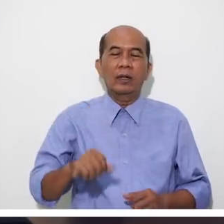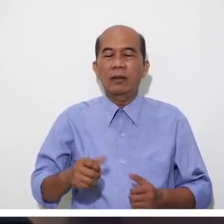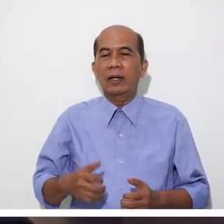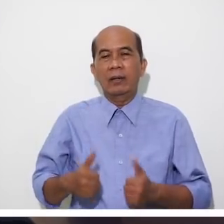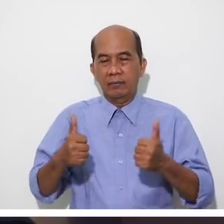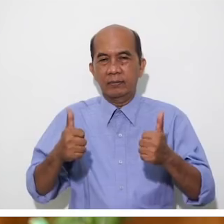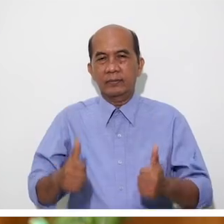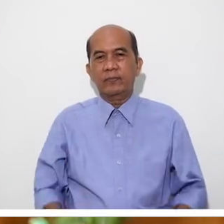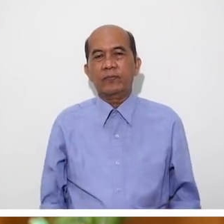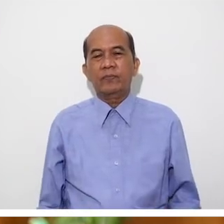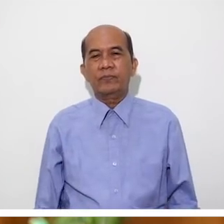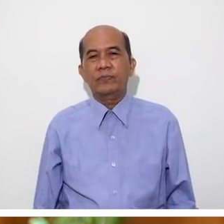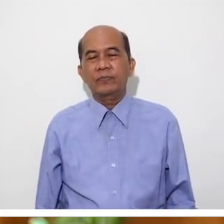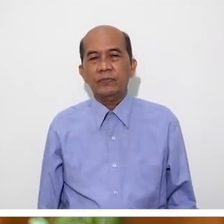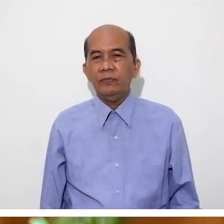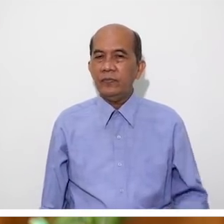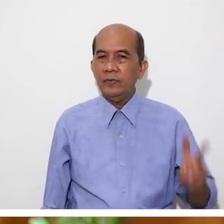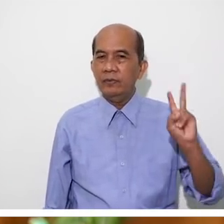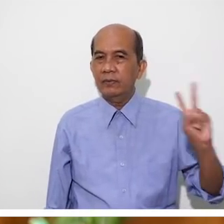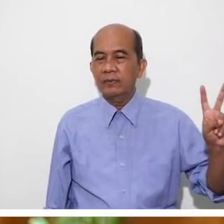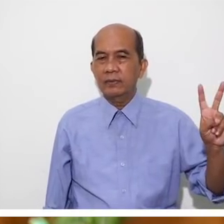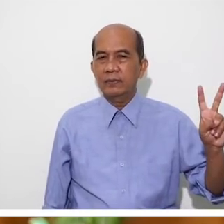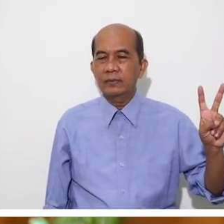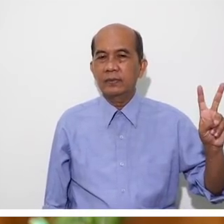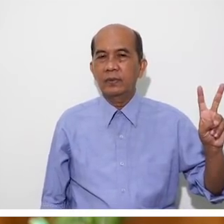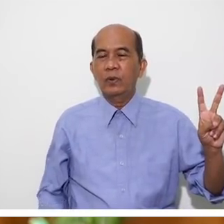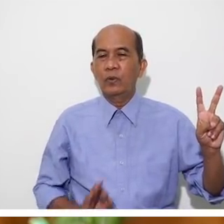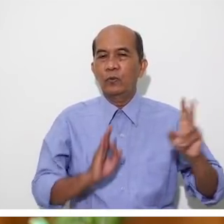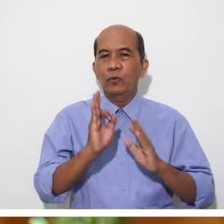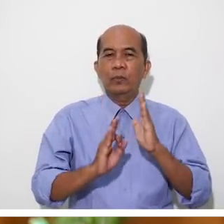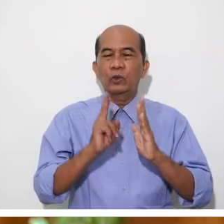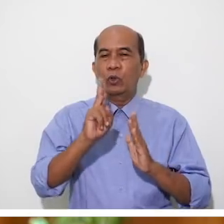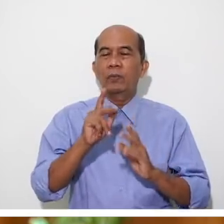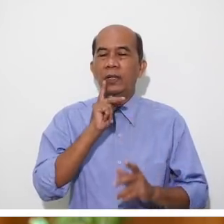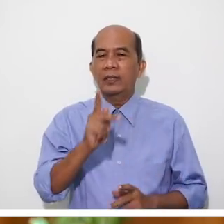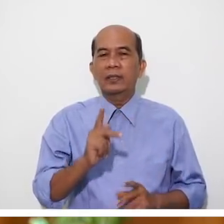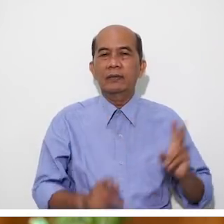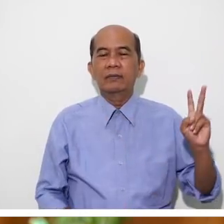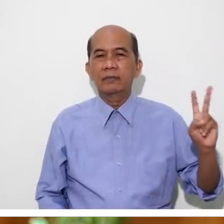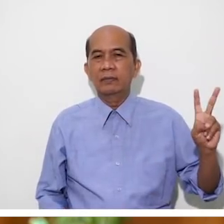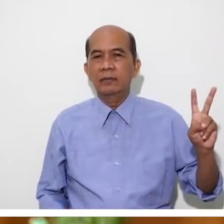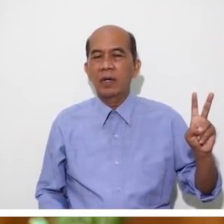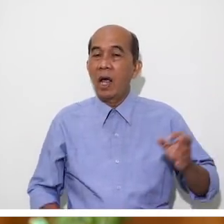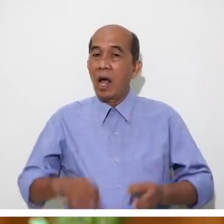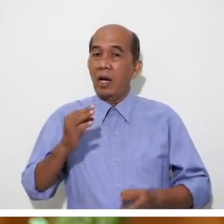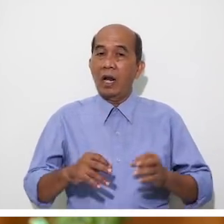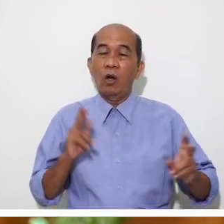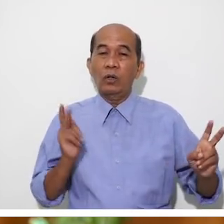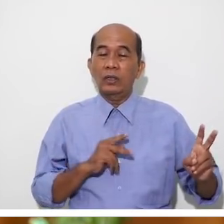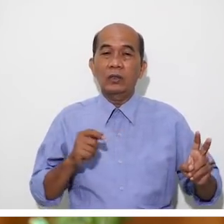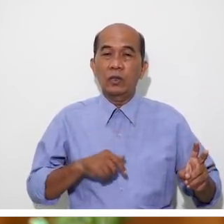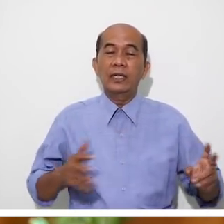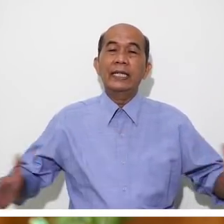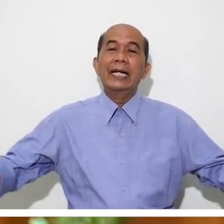saudara. Yang kedua, saudara, firman Tuhan mengajarkan kepada kita, kalau kita sudah